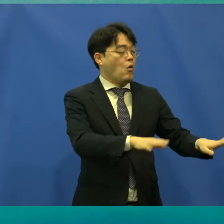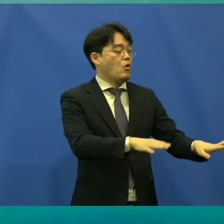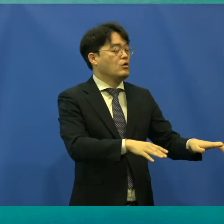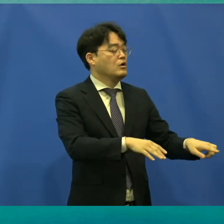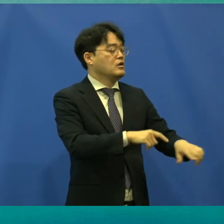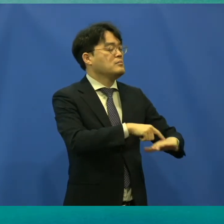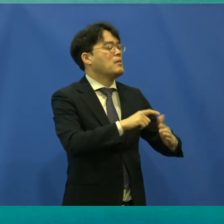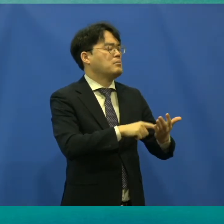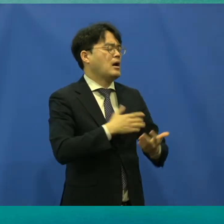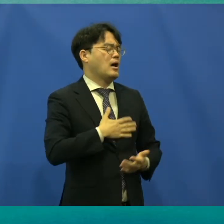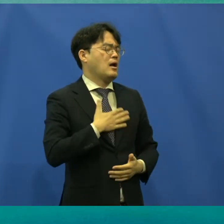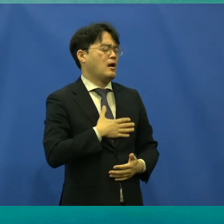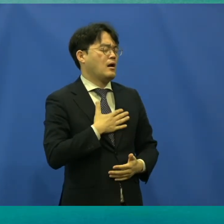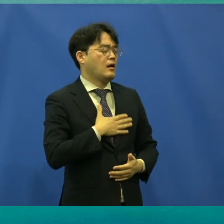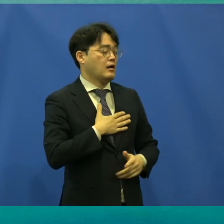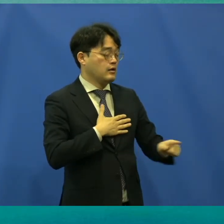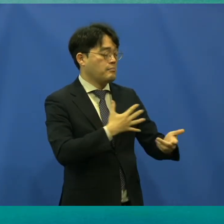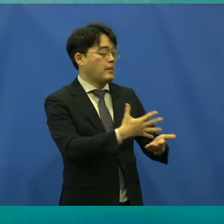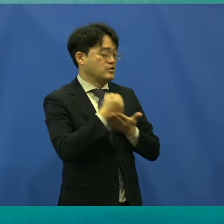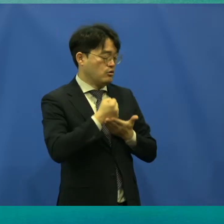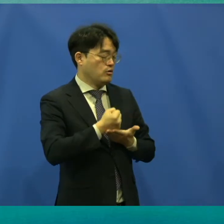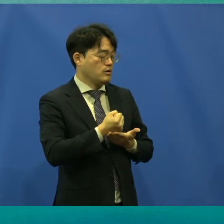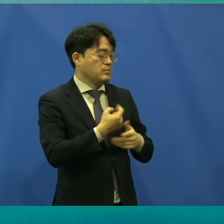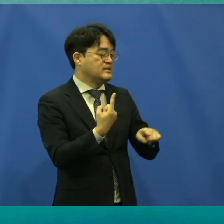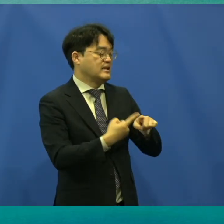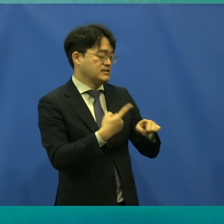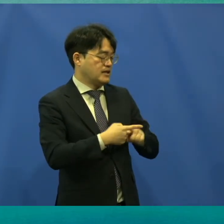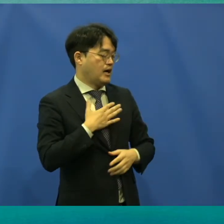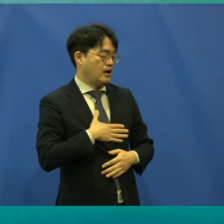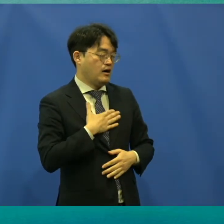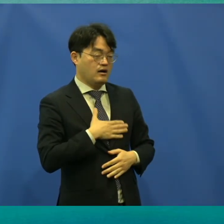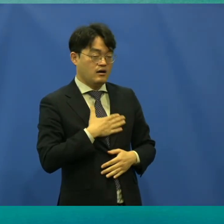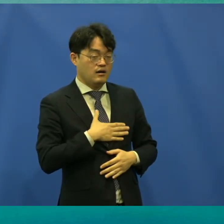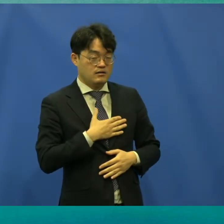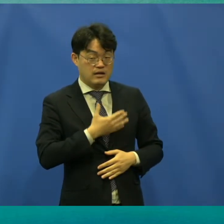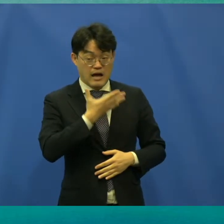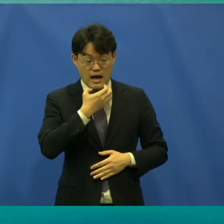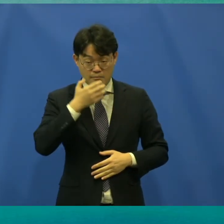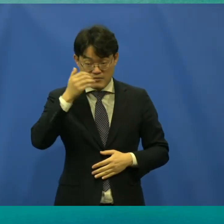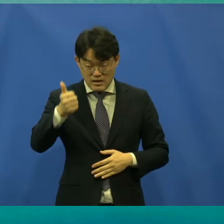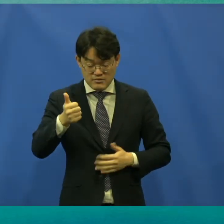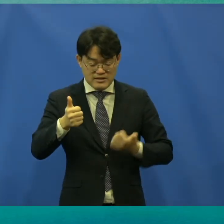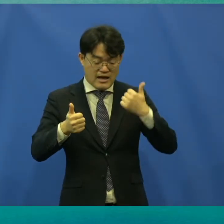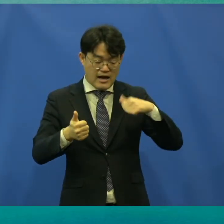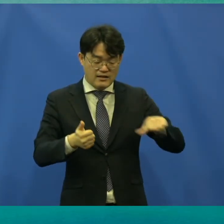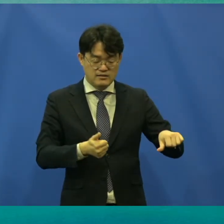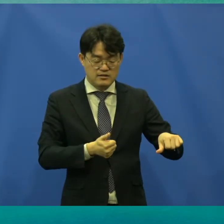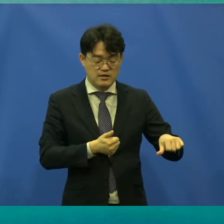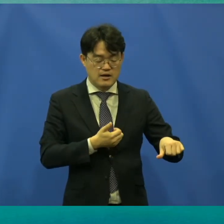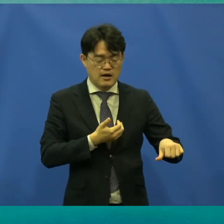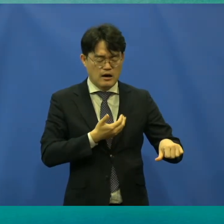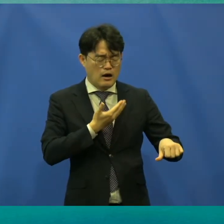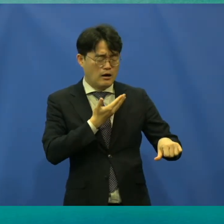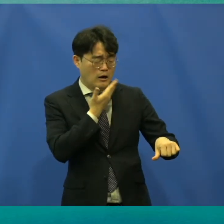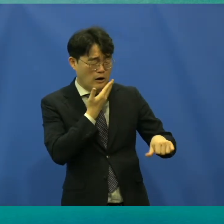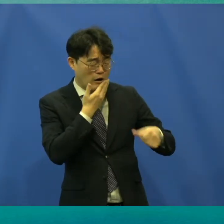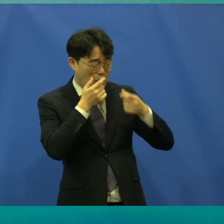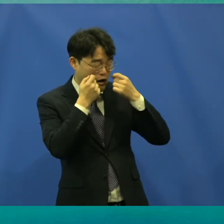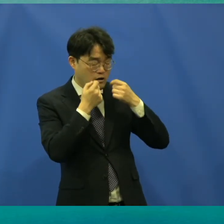아브라함이 이삭에게 집착하지 않았습니다. 아들을 아끼지 아니하고 이게 나중에는